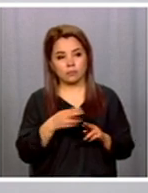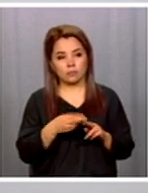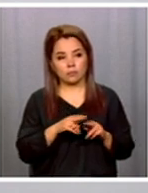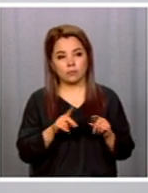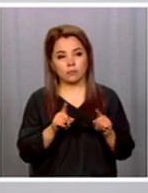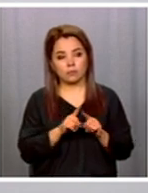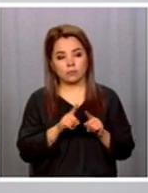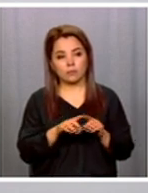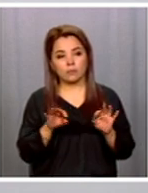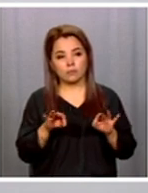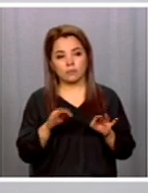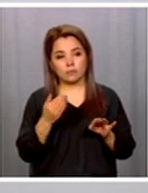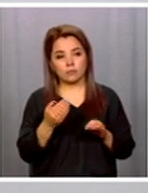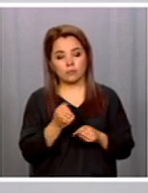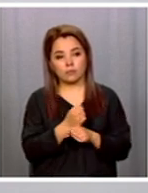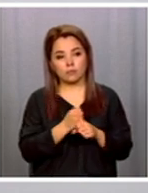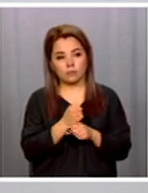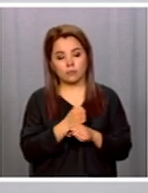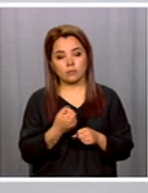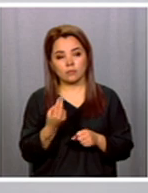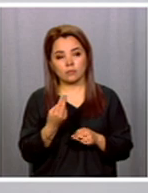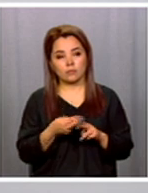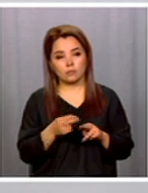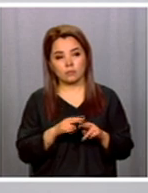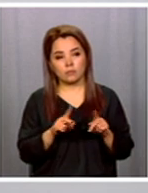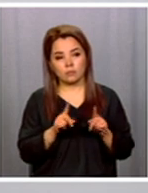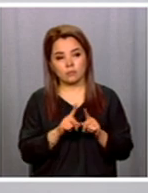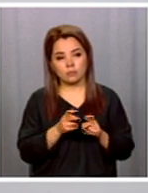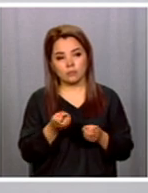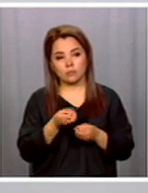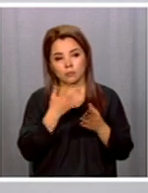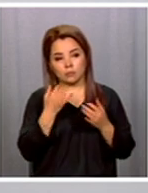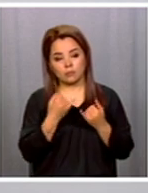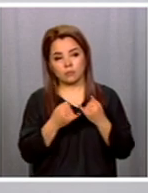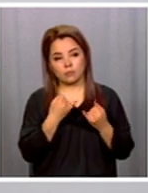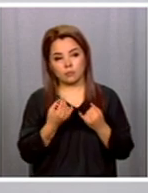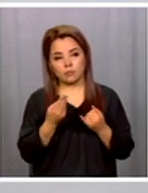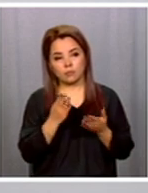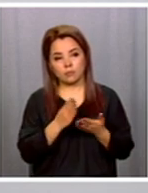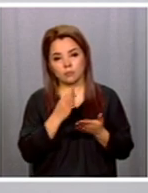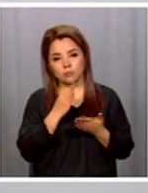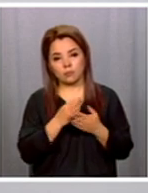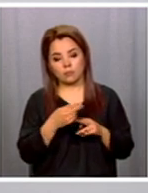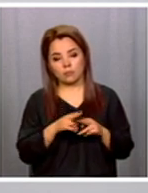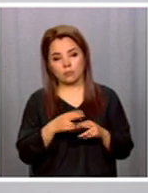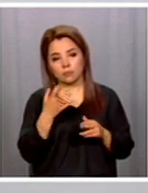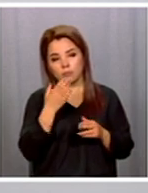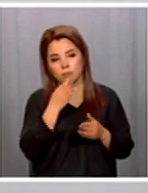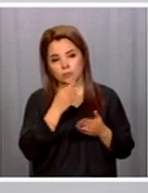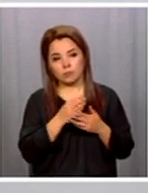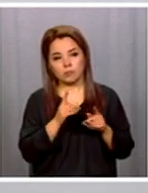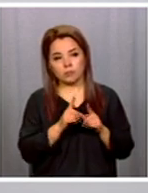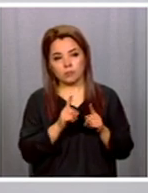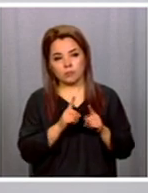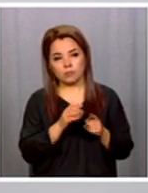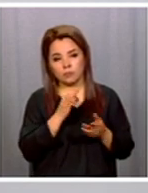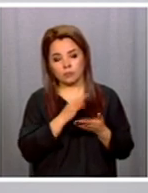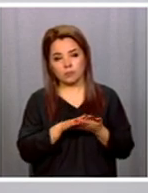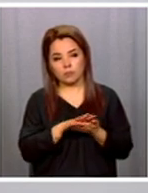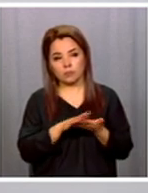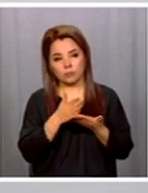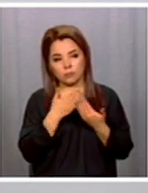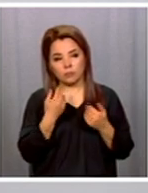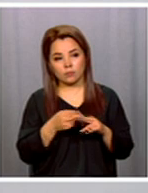Спорофиттің түсі қоңыр түсті, немесе ақшыл сарғыш түсті болады, оларда фотосинтез процесі жүрмейді,